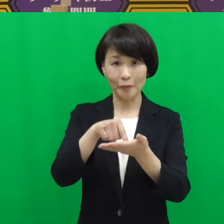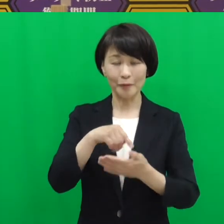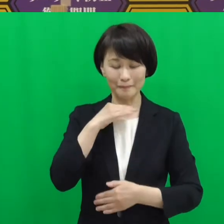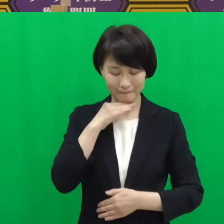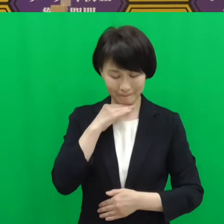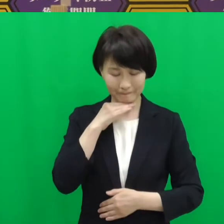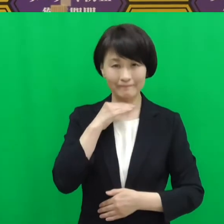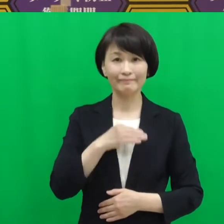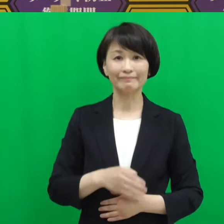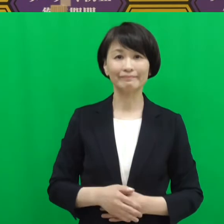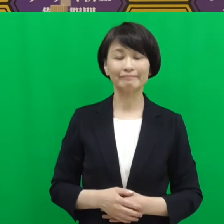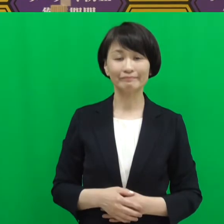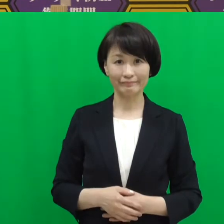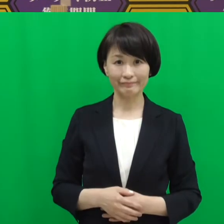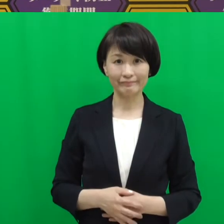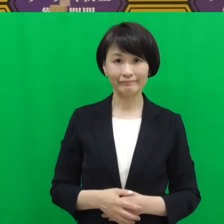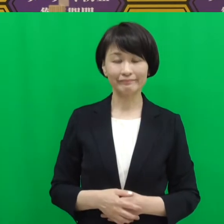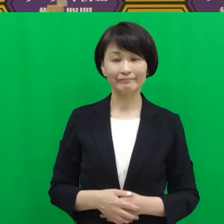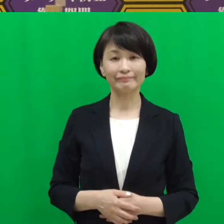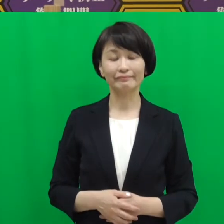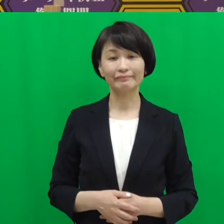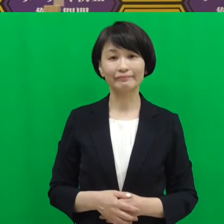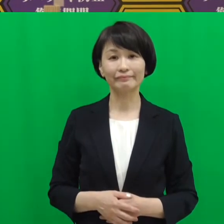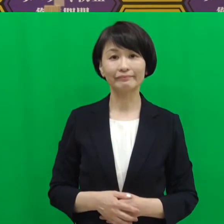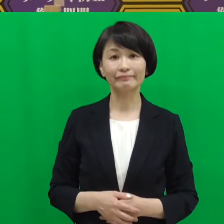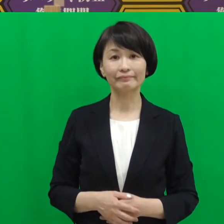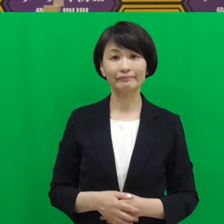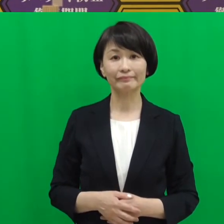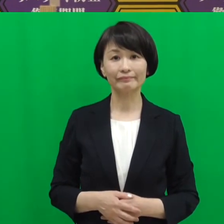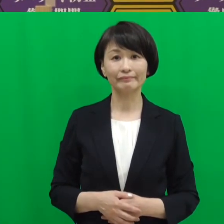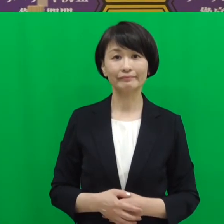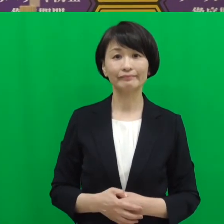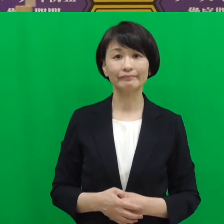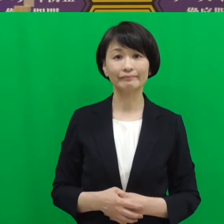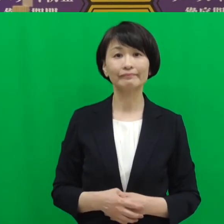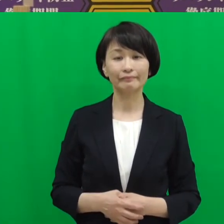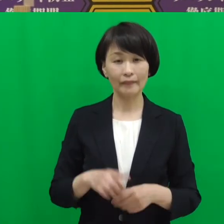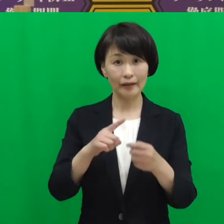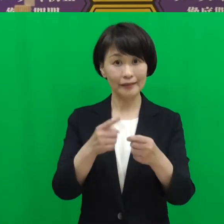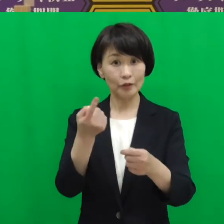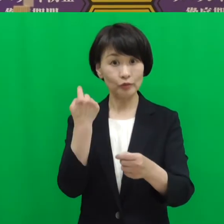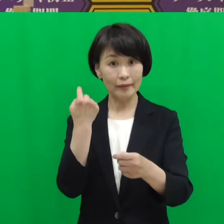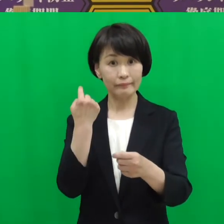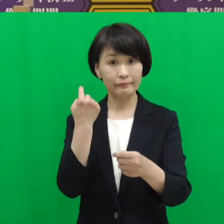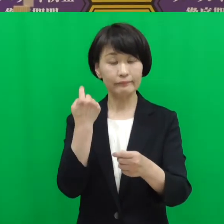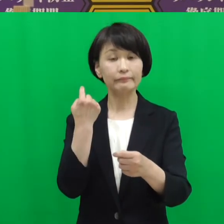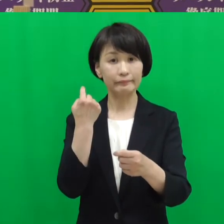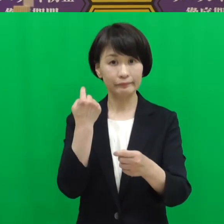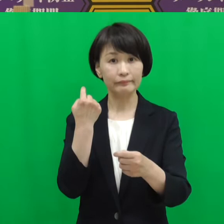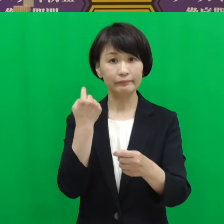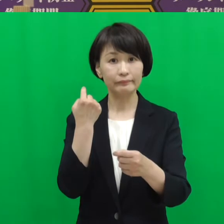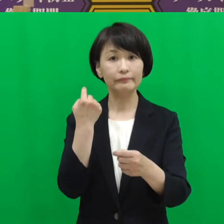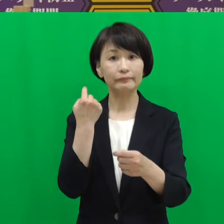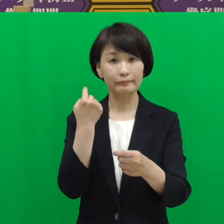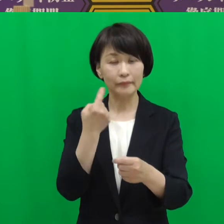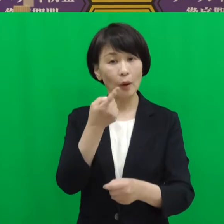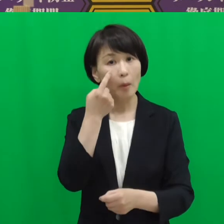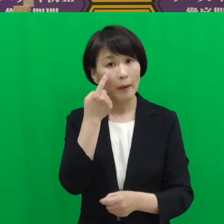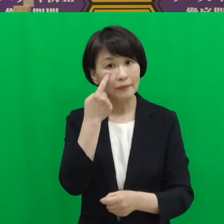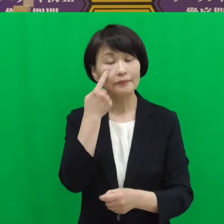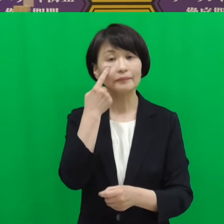。かなり、すでに、昨年度ですね、実験的にま